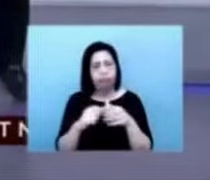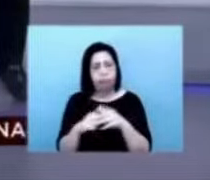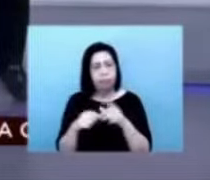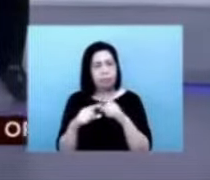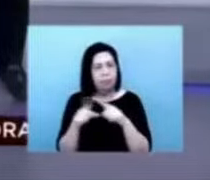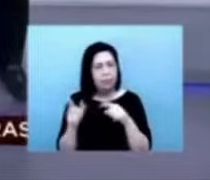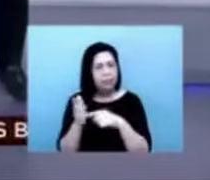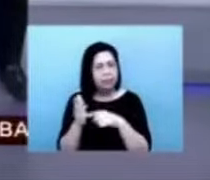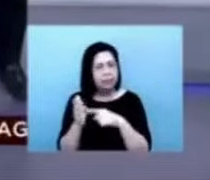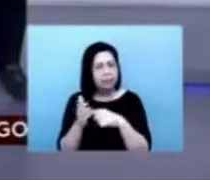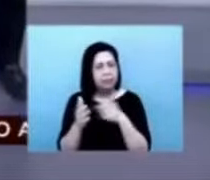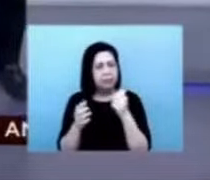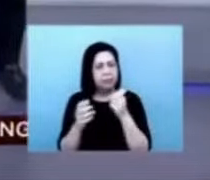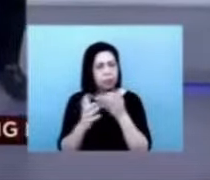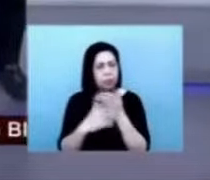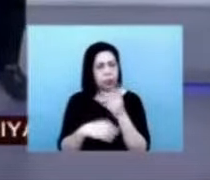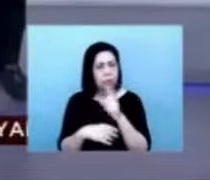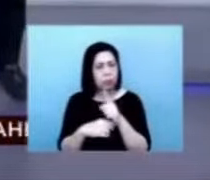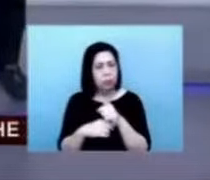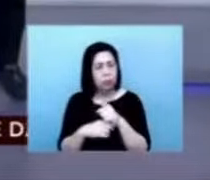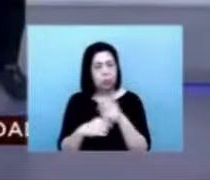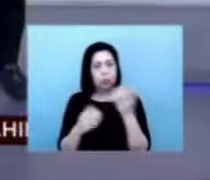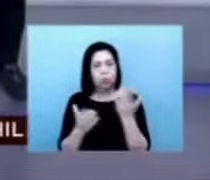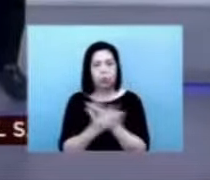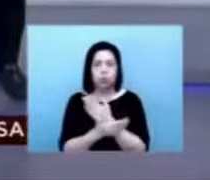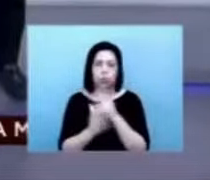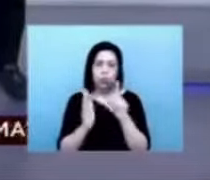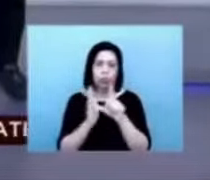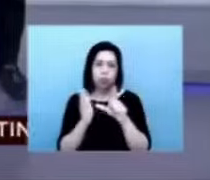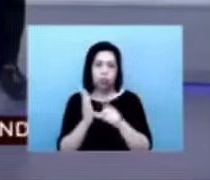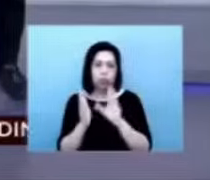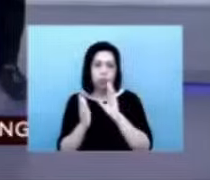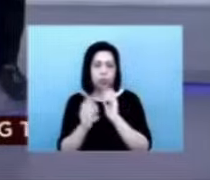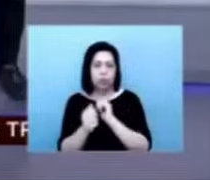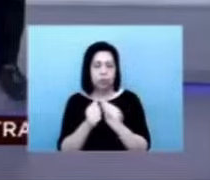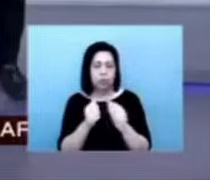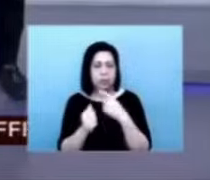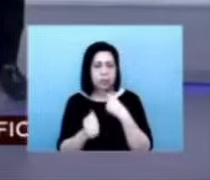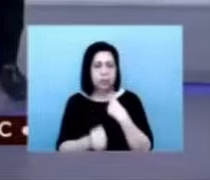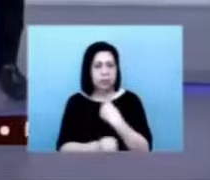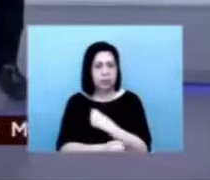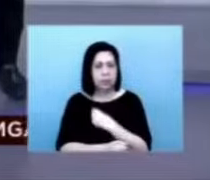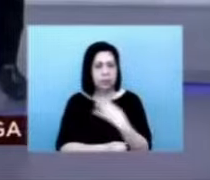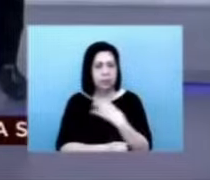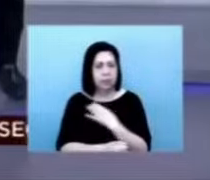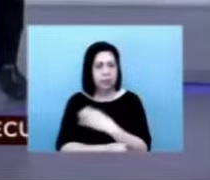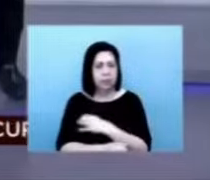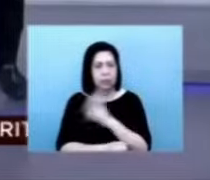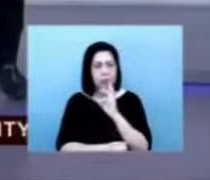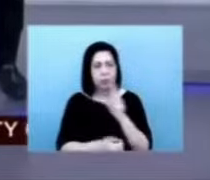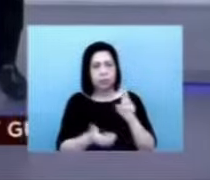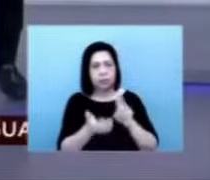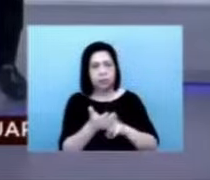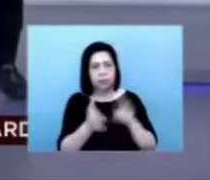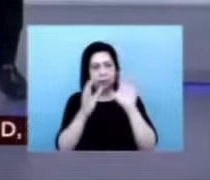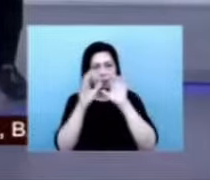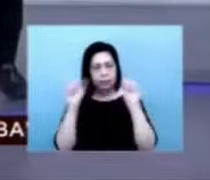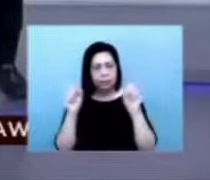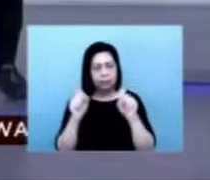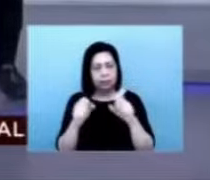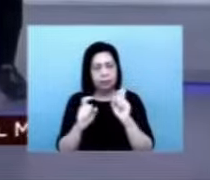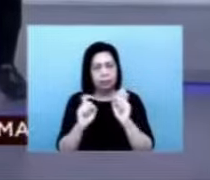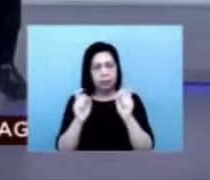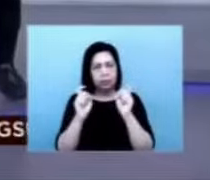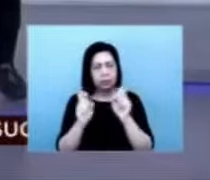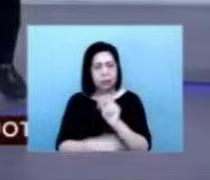po ay binabawi sa pamamagitan ng bagong batas na ipapasa ng Kongreso at Senado at pipirmahan ng Pangulo. Ang inaksyonan agad ng